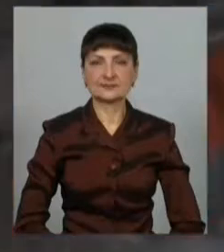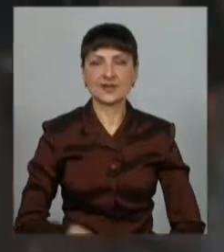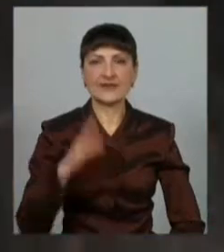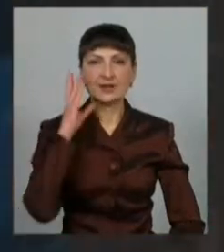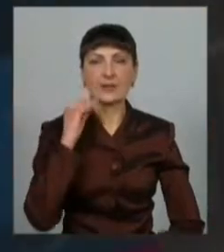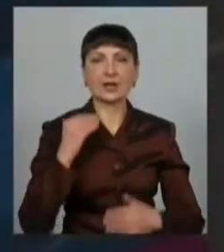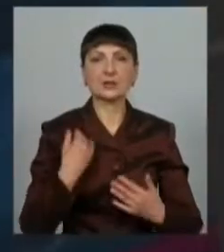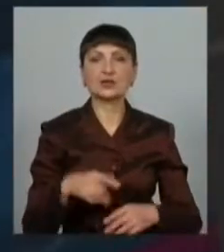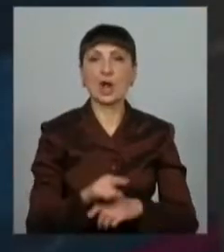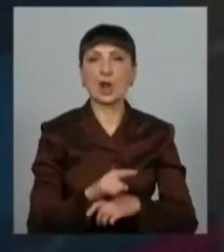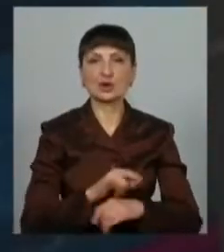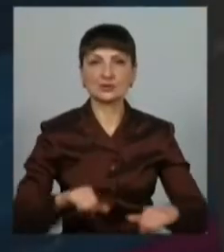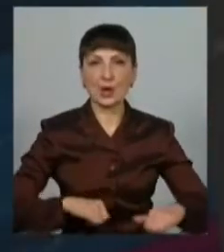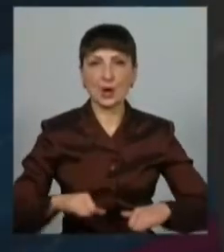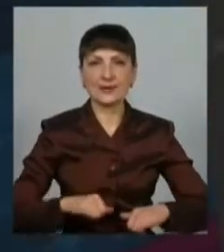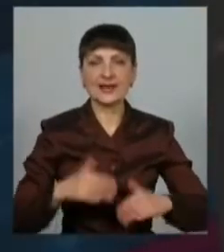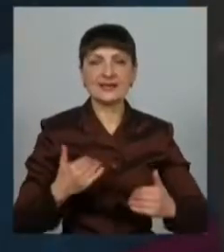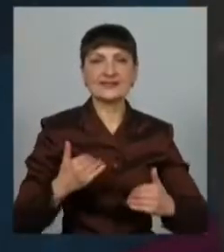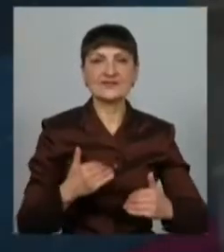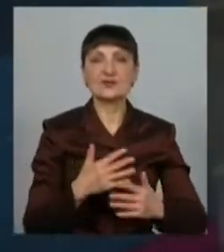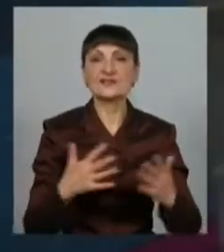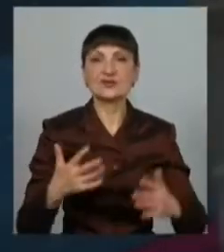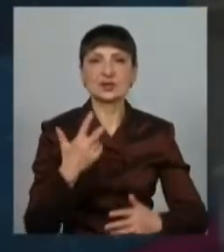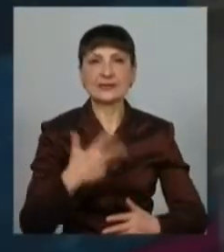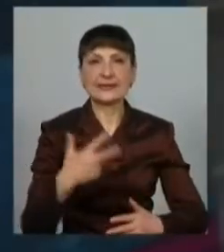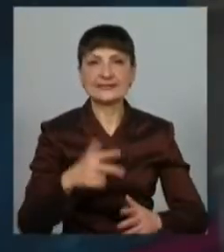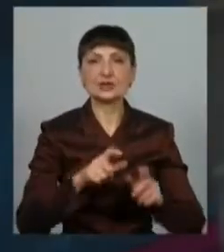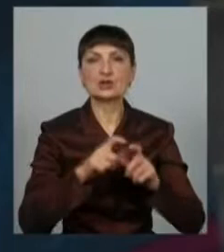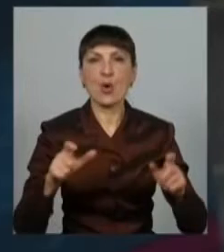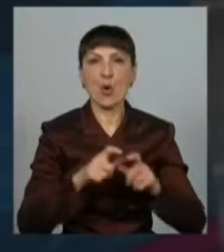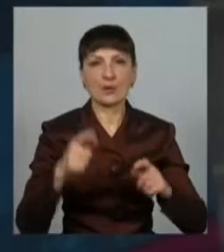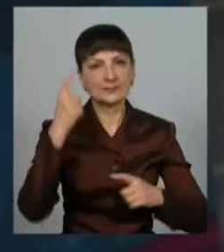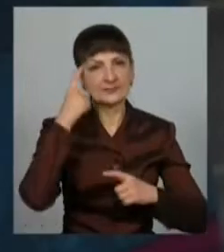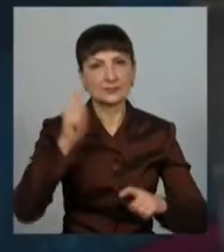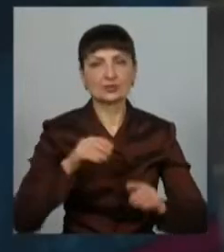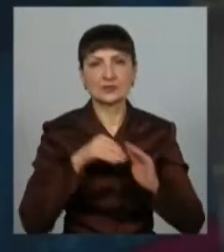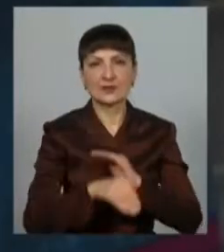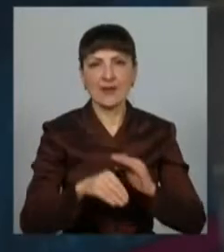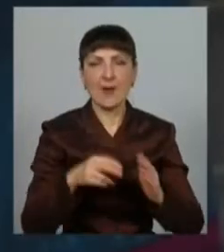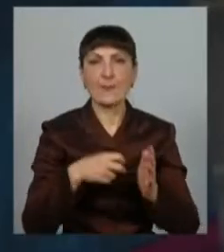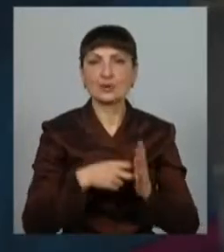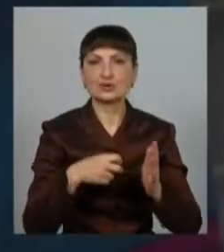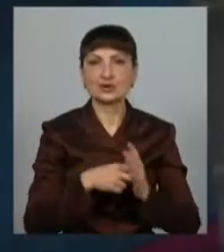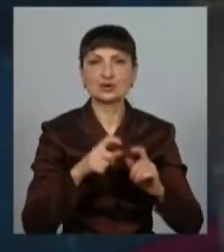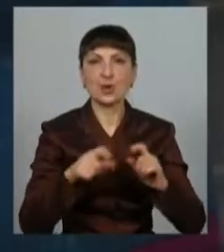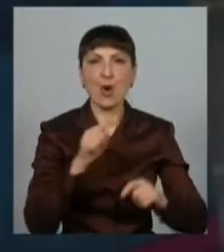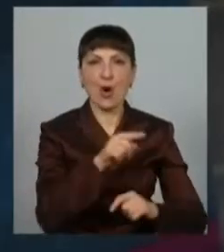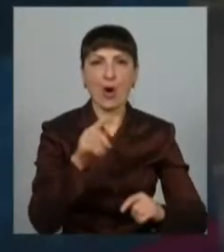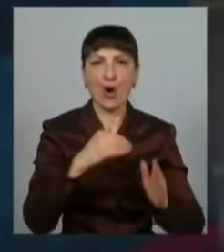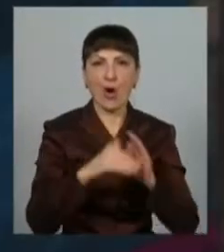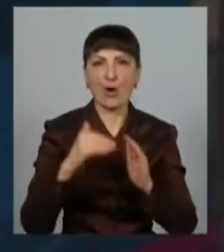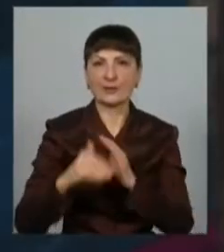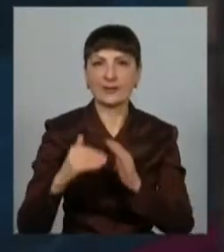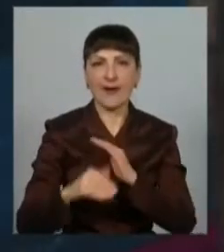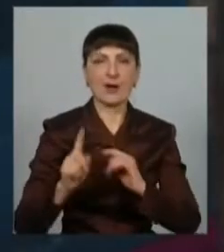В Алматы лжетеррорист сегодня заминировал свыше 30 школ. Злоумышленник написал на почту учебных заведений сообщение